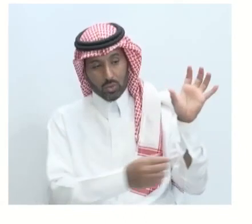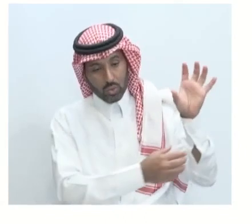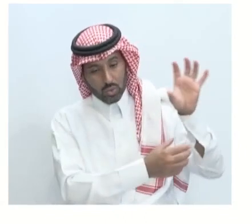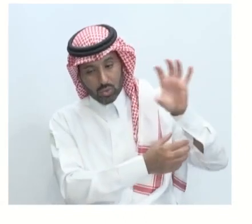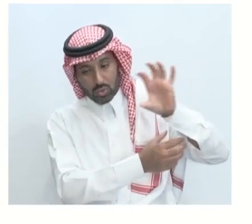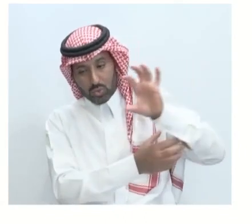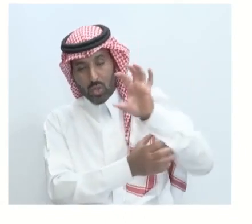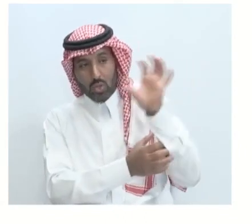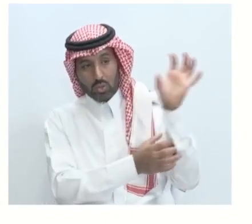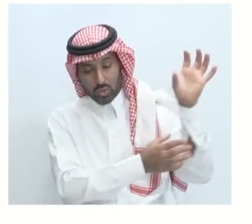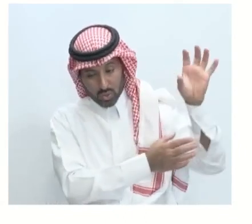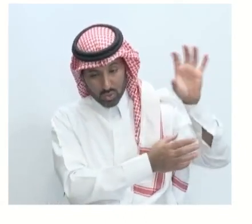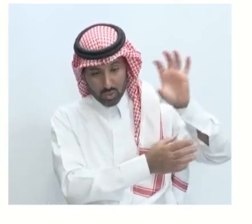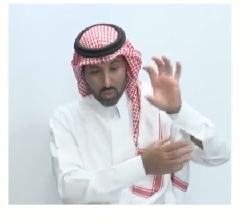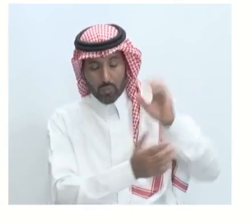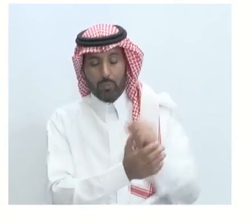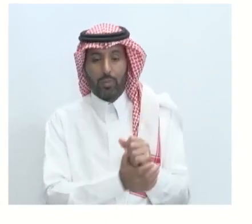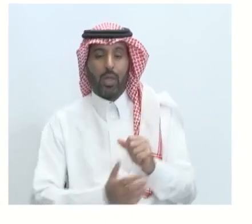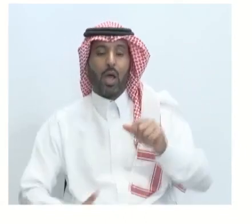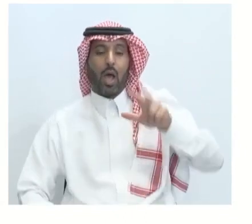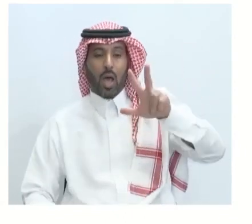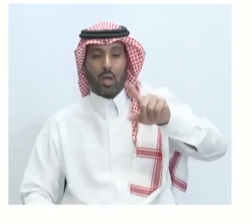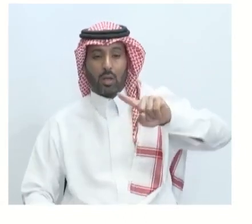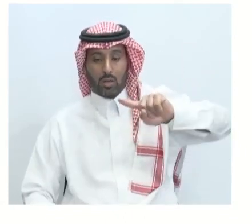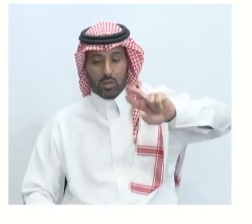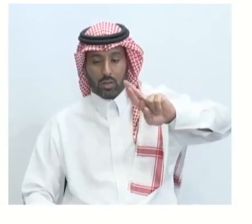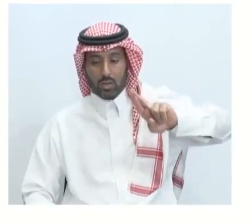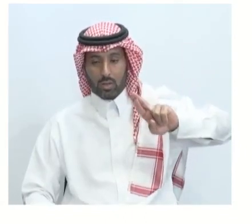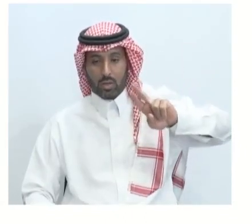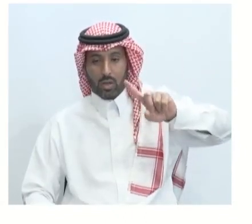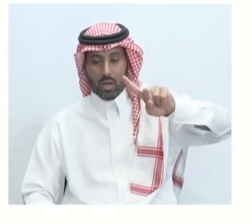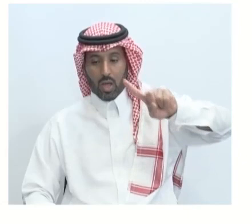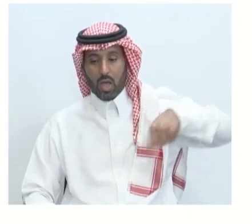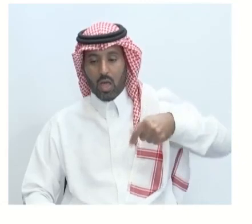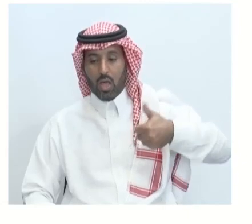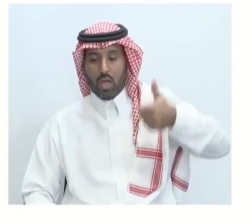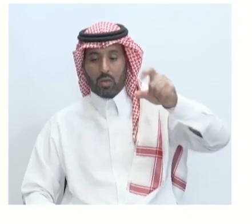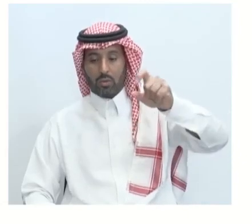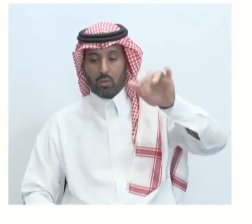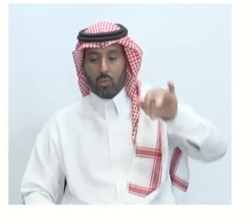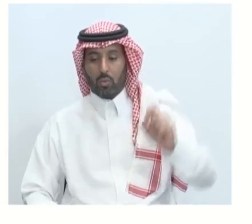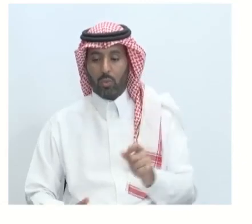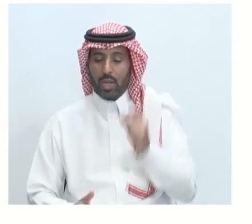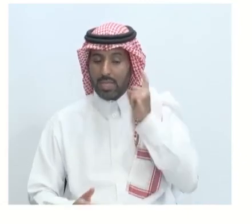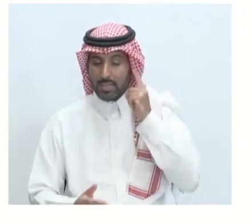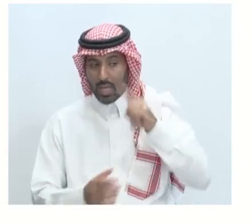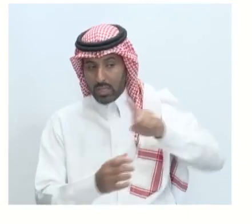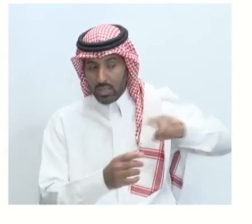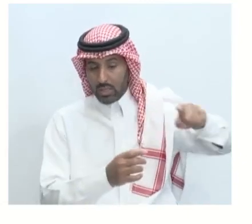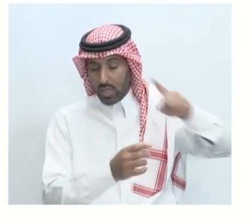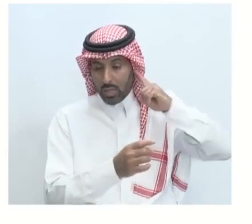واضح معنا في الشكل 14/3 في رصد الاشعه الراديويه الصادره